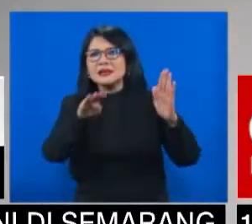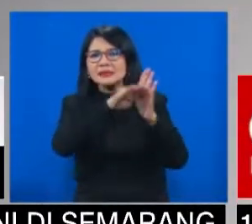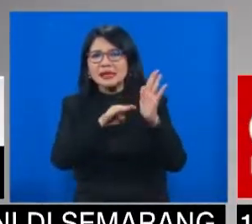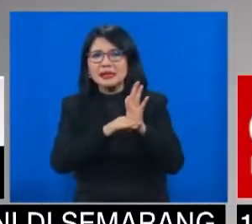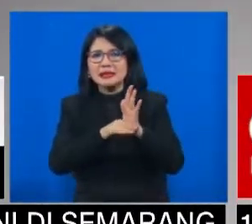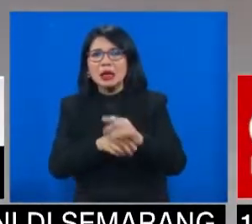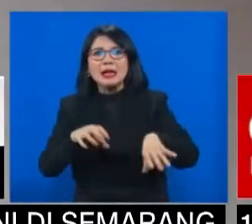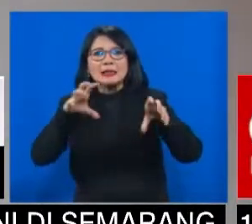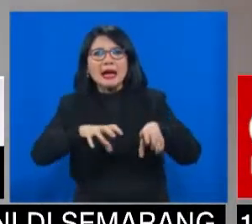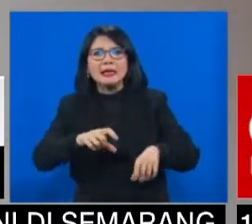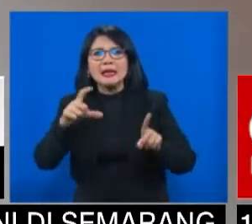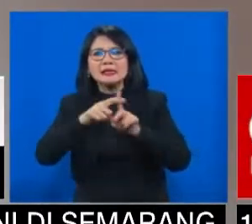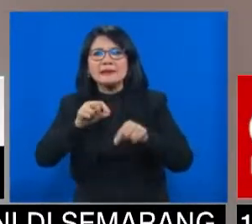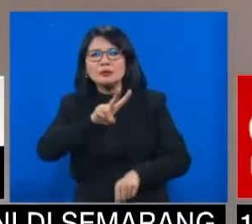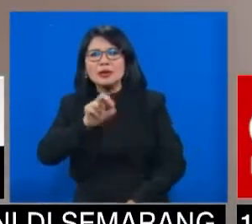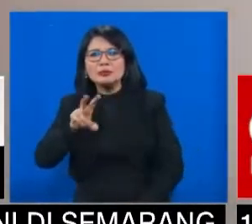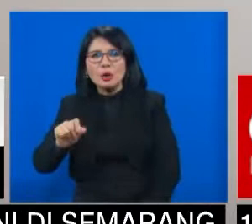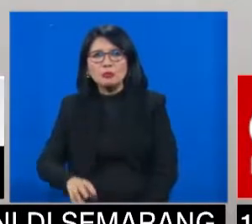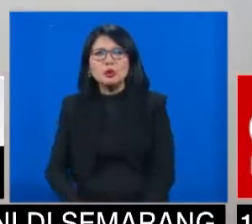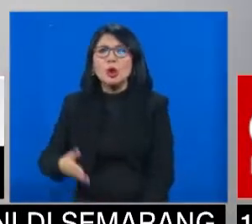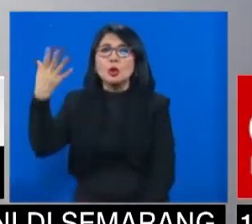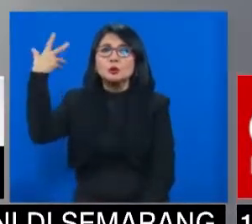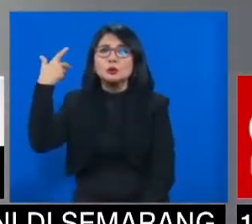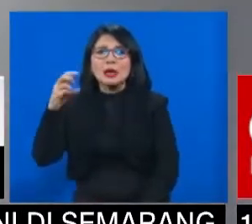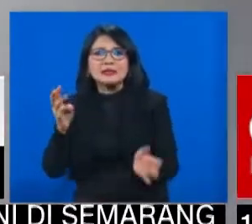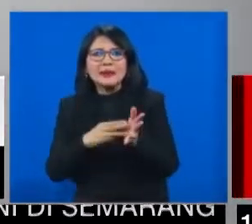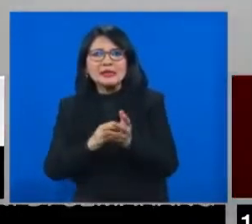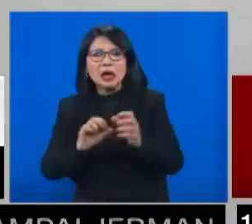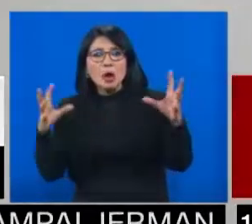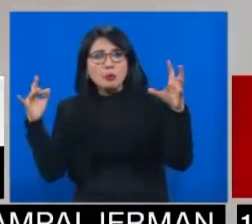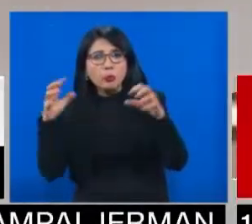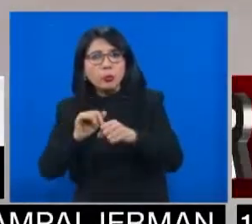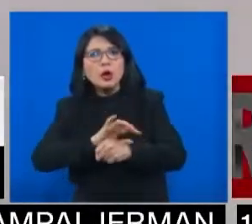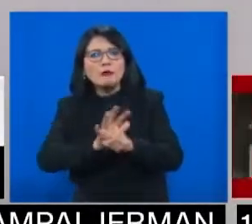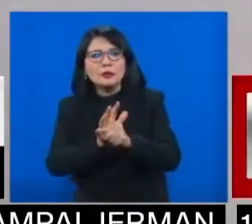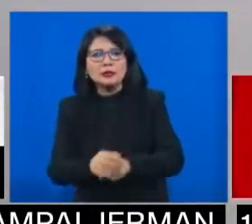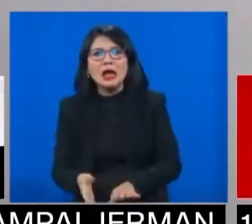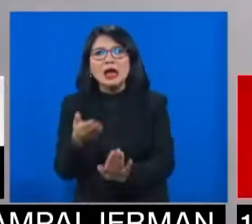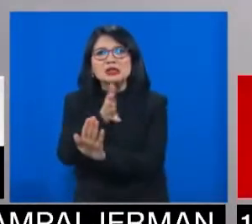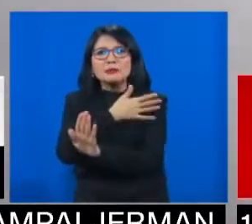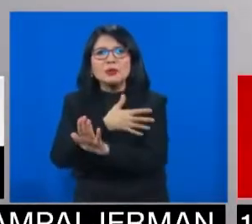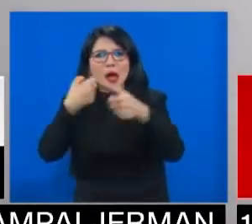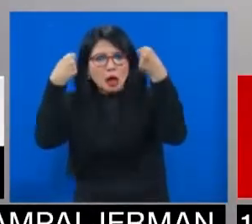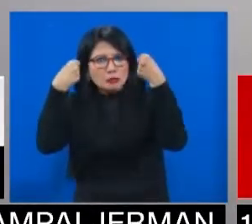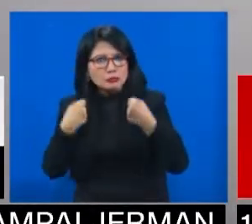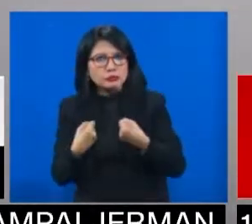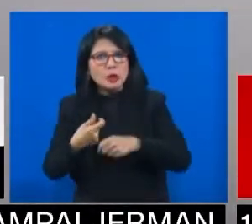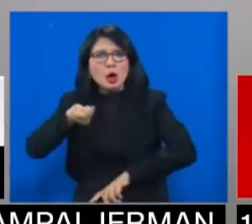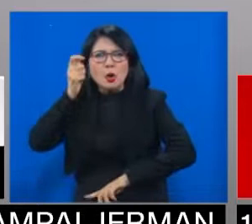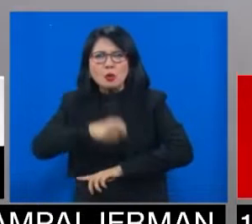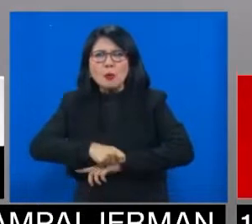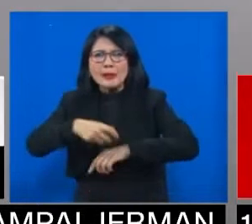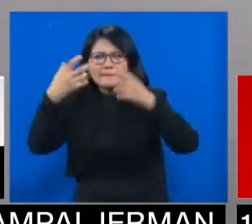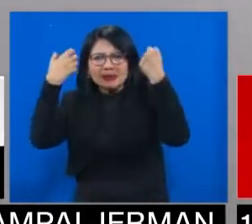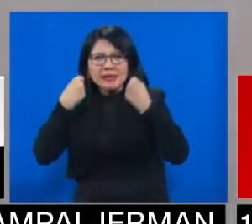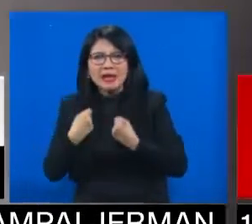Desember 2020 atas kasus kerumunan di tengah pandemi COVID-19. Sebelumnya Rizik Syihab adalah terpidana yang menjalani hukuman penjara